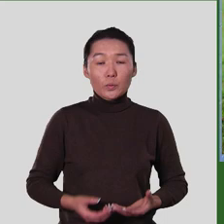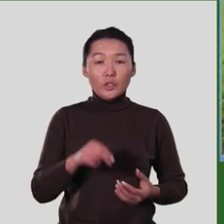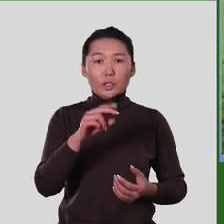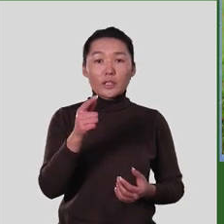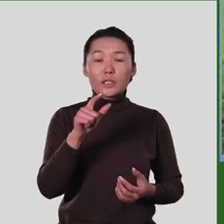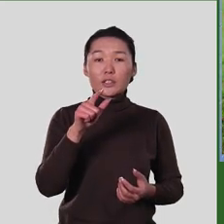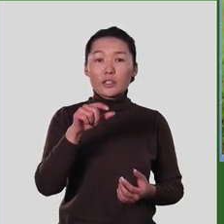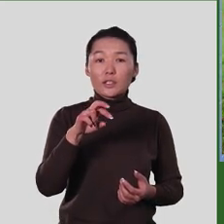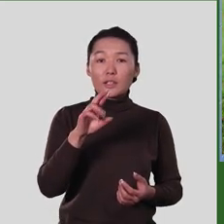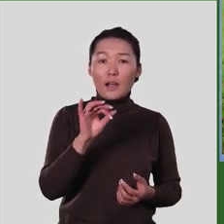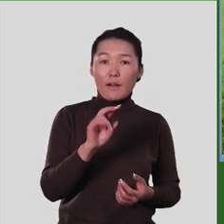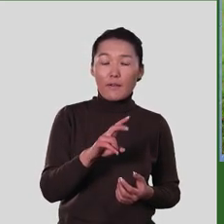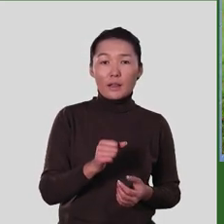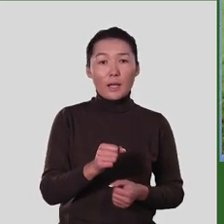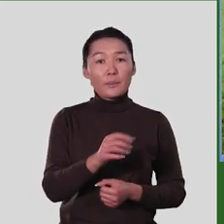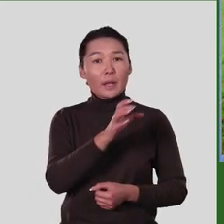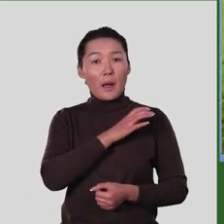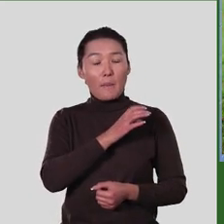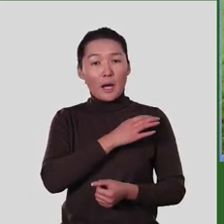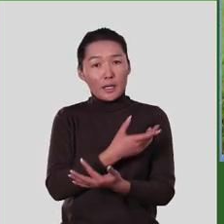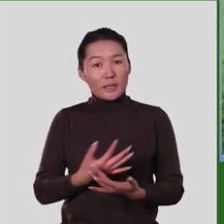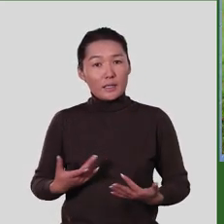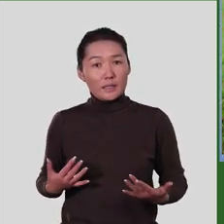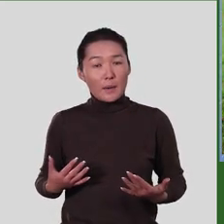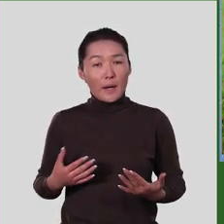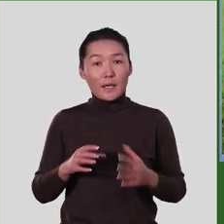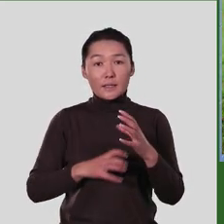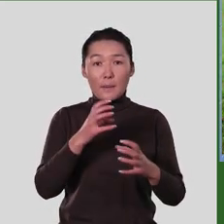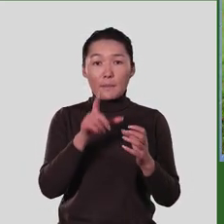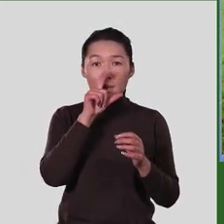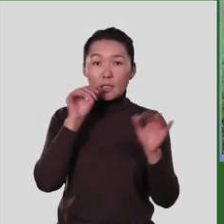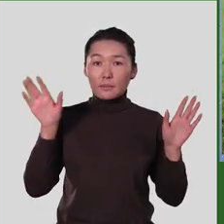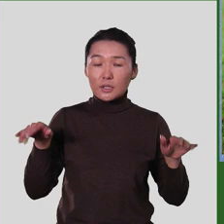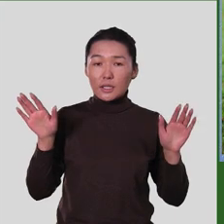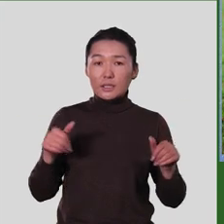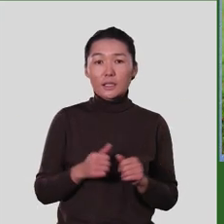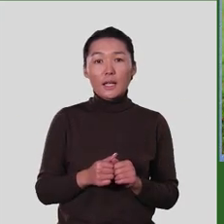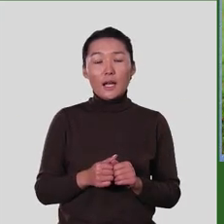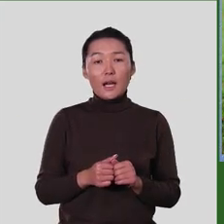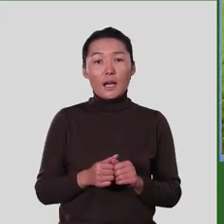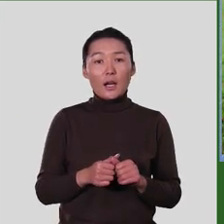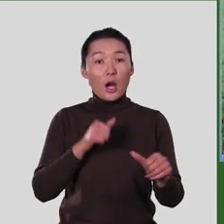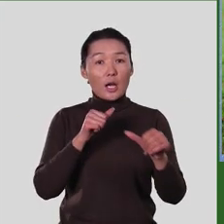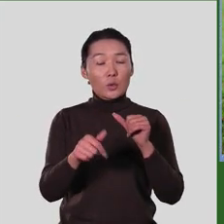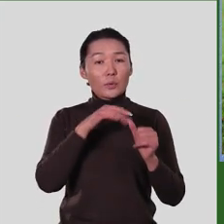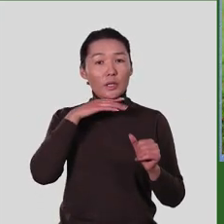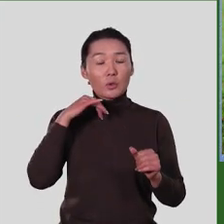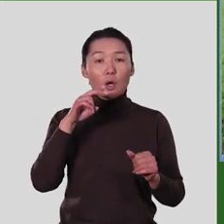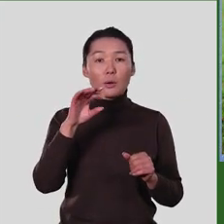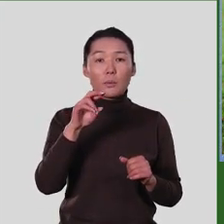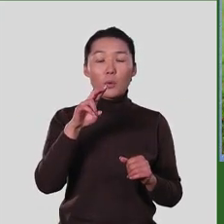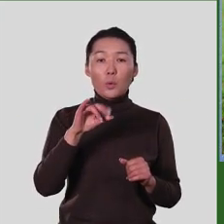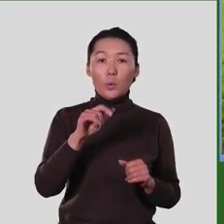Богат, разнообразен, а также своеобразен мир птиц. Особенно много попугаев. В лесах